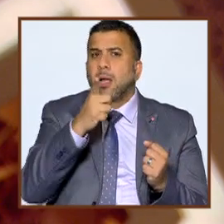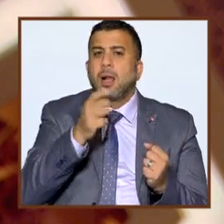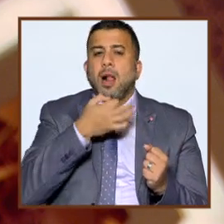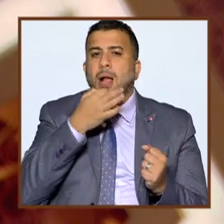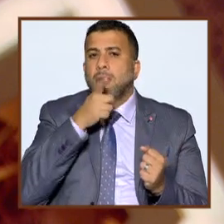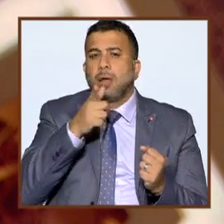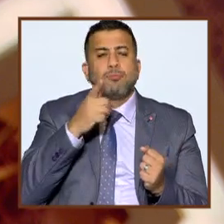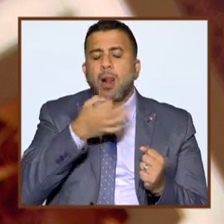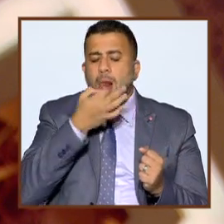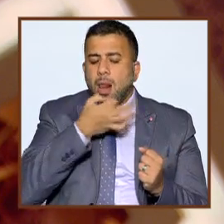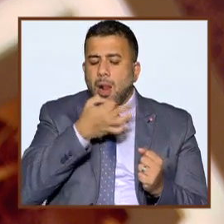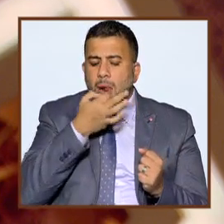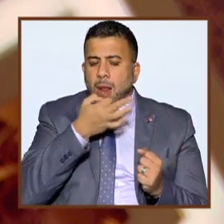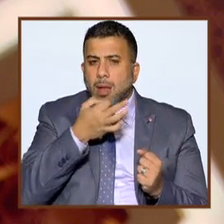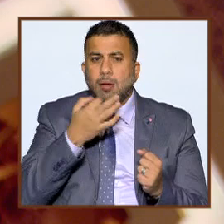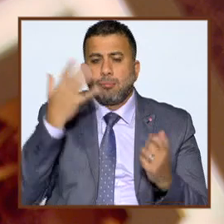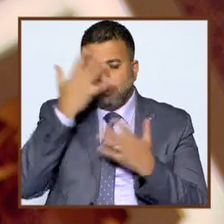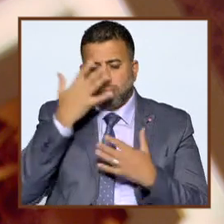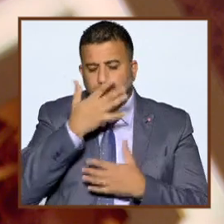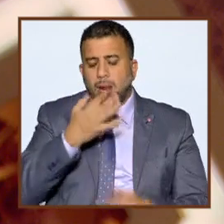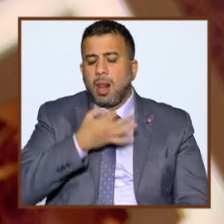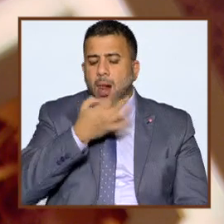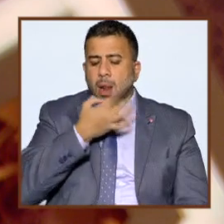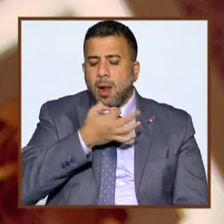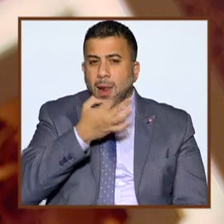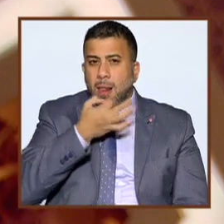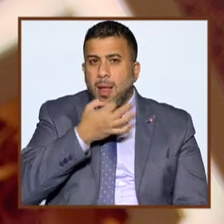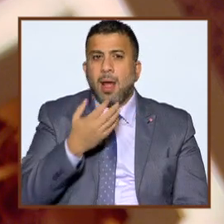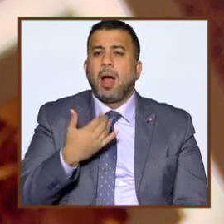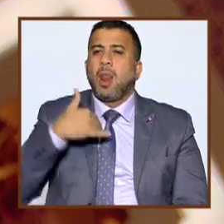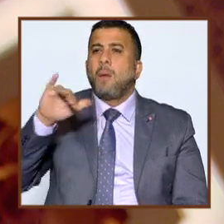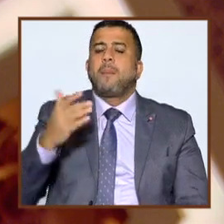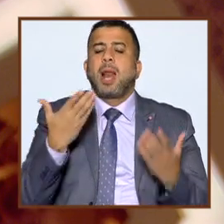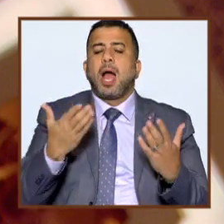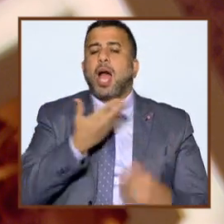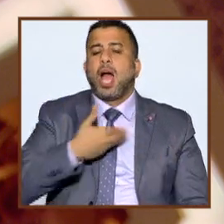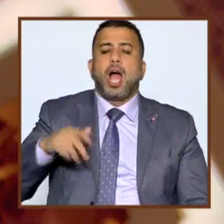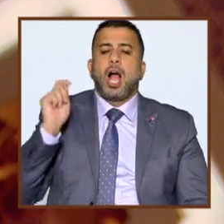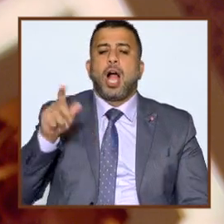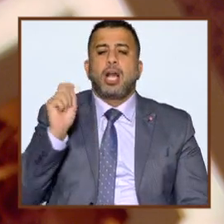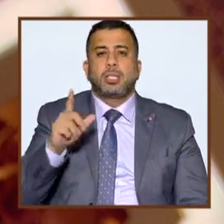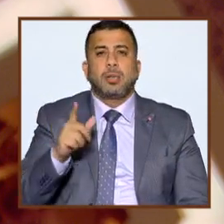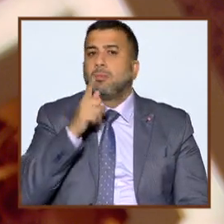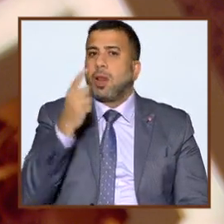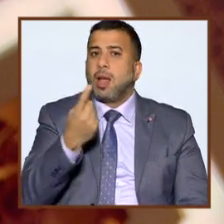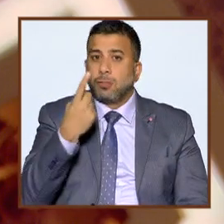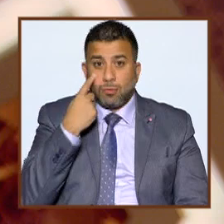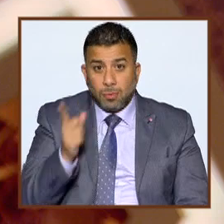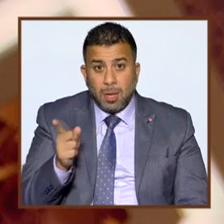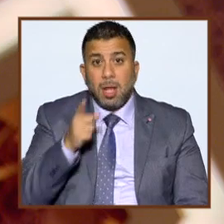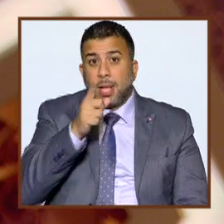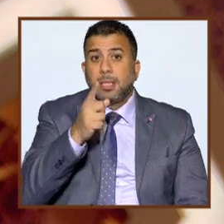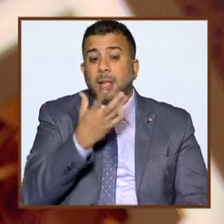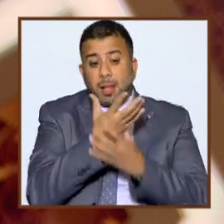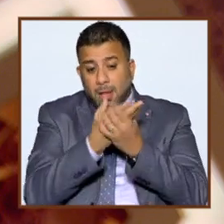أن تغتسل وأن تلبي بالحج، فاغتسلت ولبت بالحج. ولذلك الحائض والنفس إذا